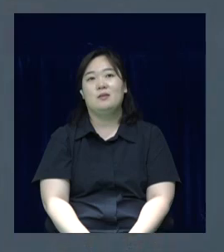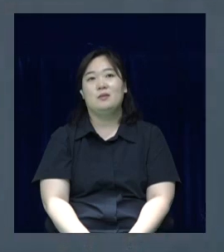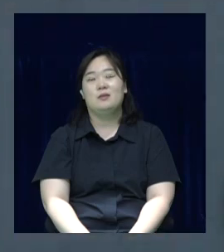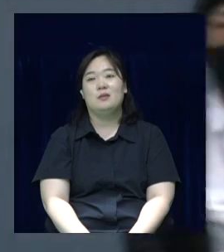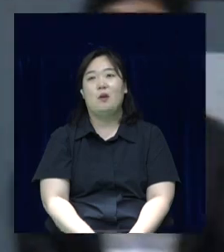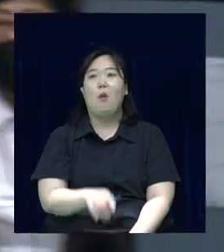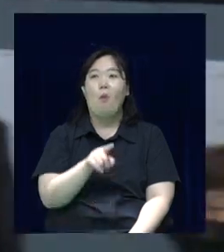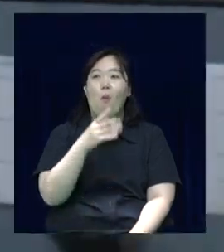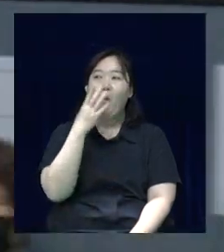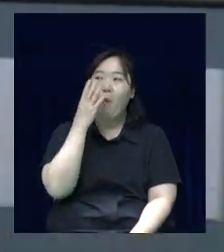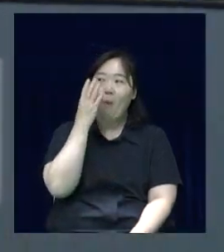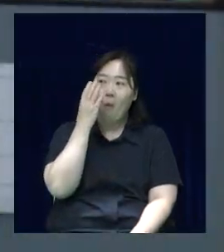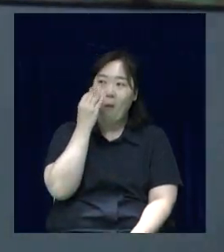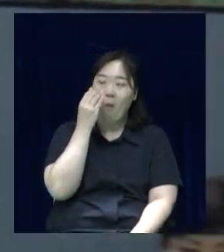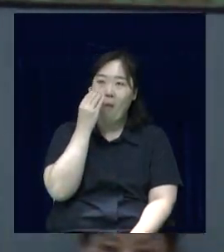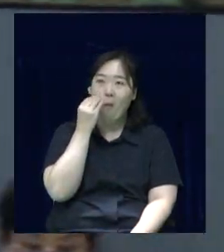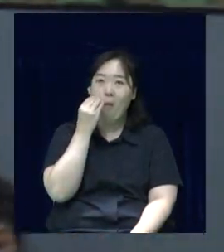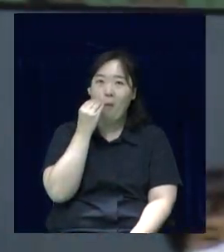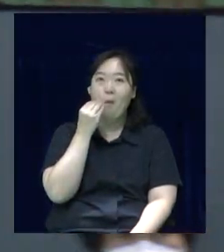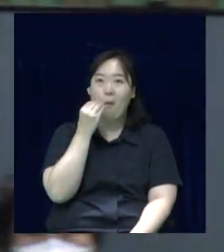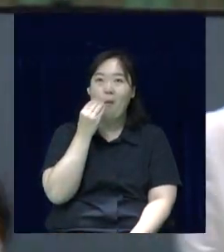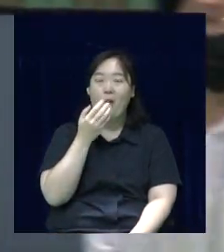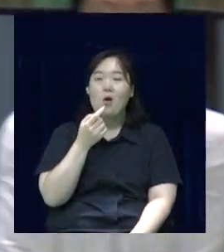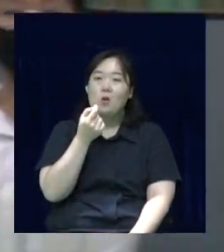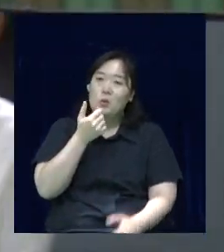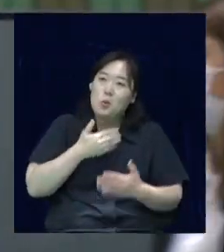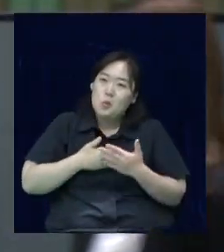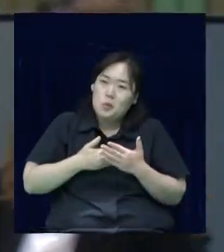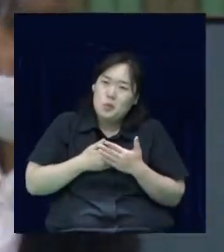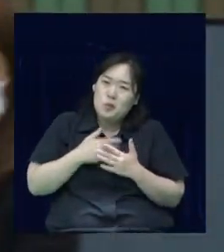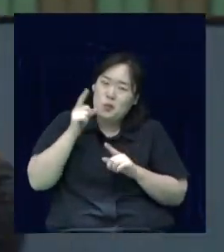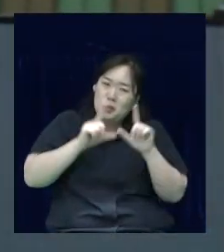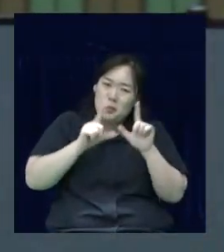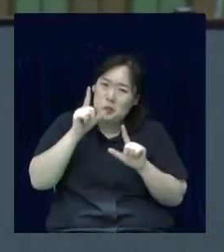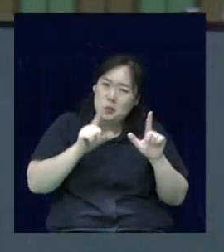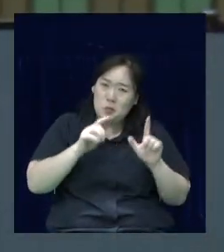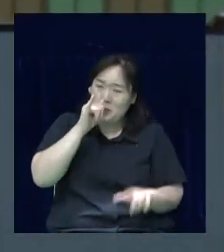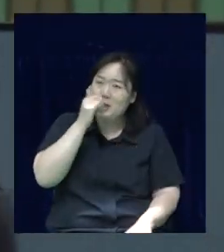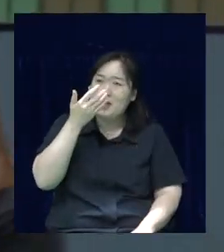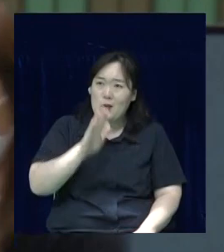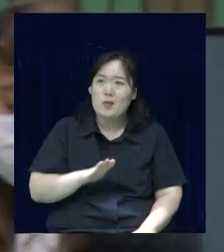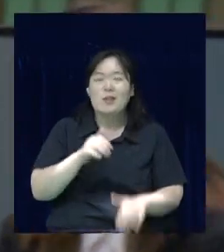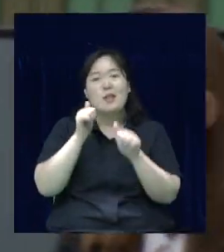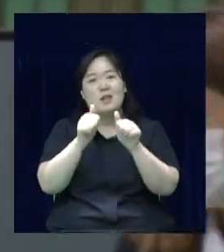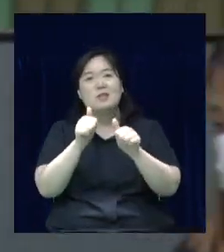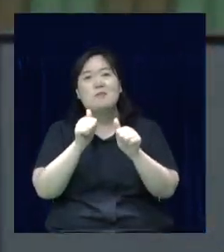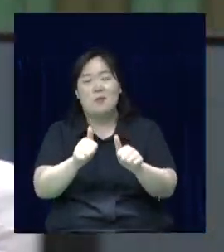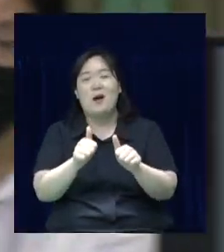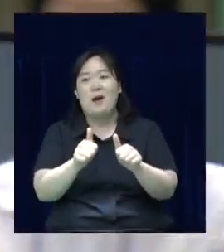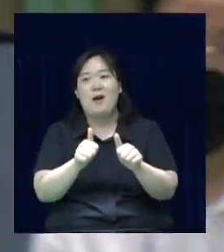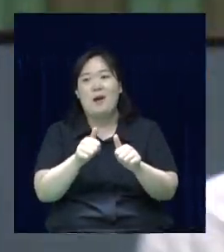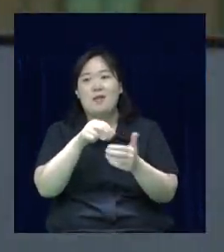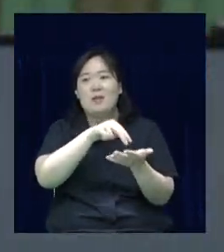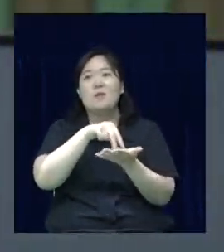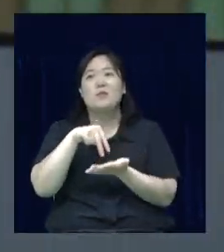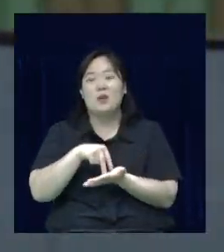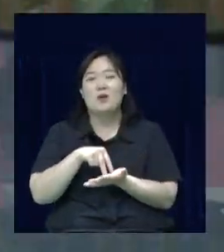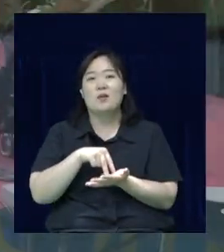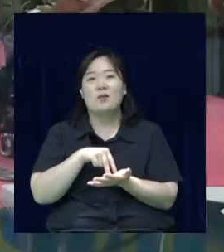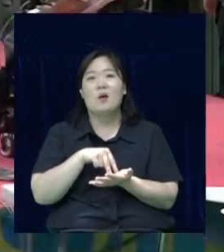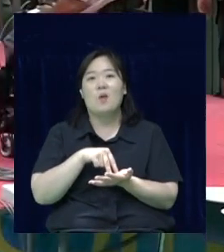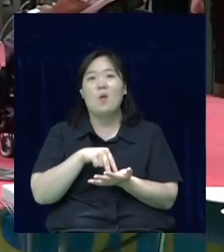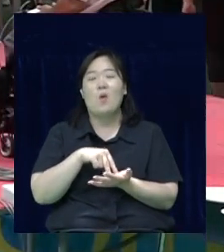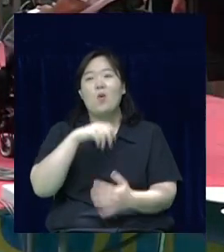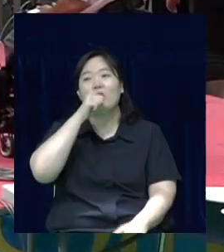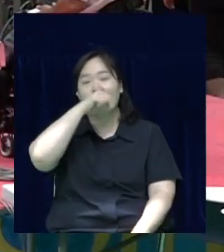지금은 좀 의외로 지금 예. 기록이 좀 나왔어요. 불안한 네. 동작을 보이긴 했는데 심판들께서 어떻게 성공 두 분이